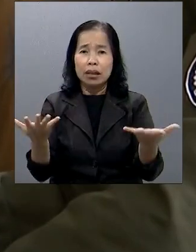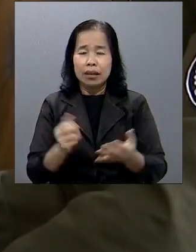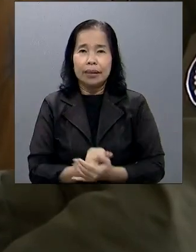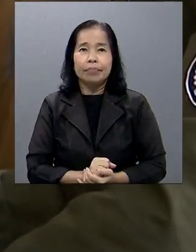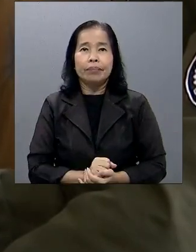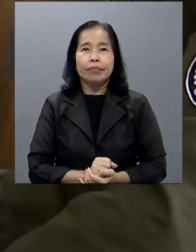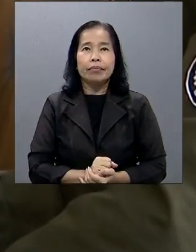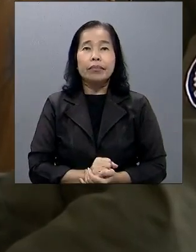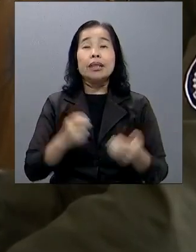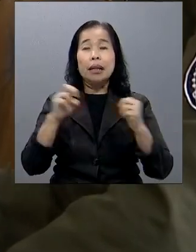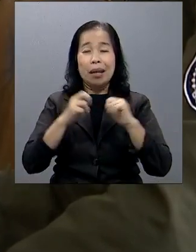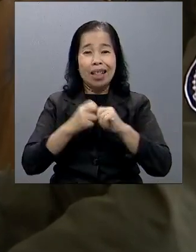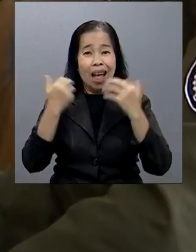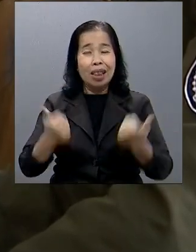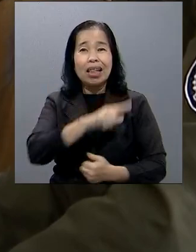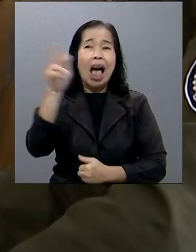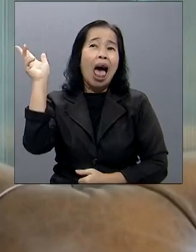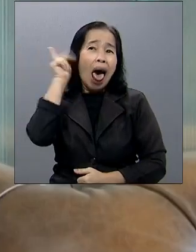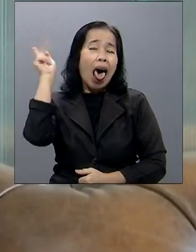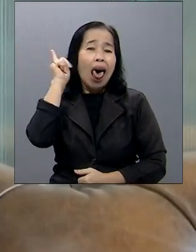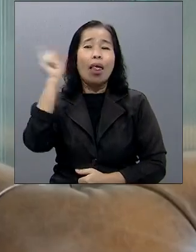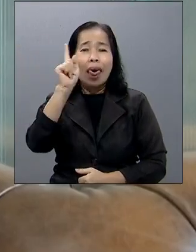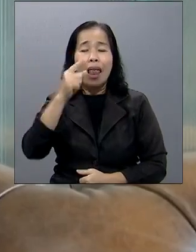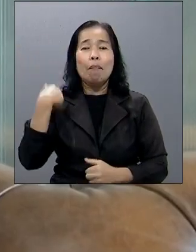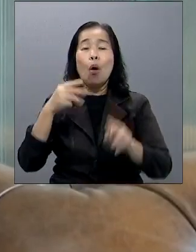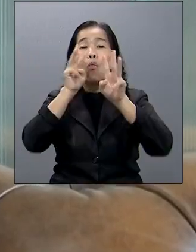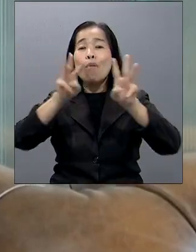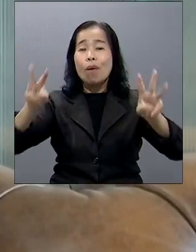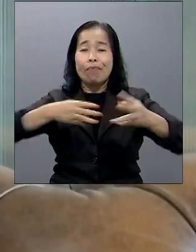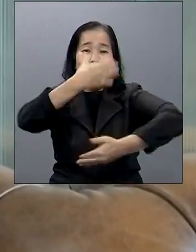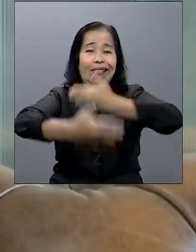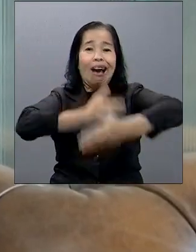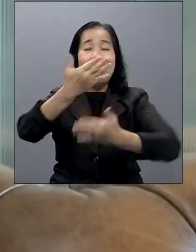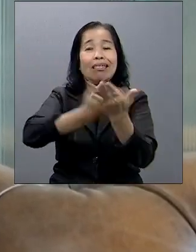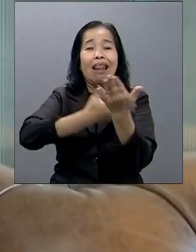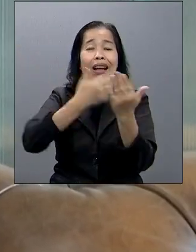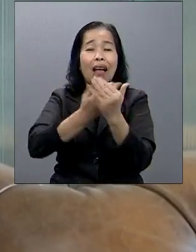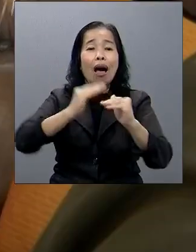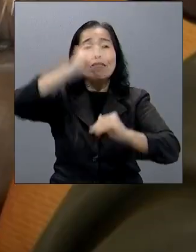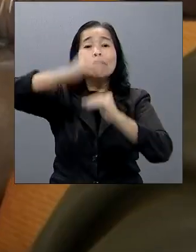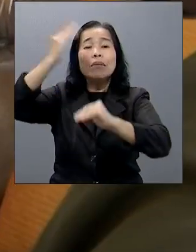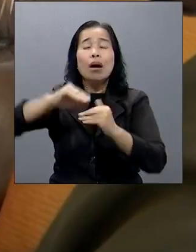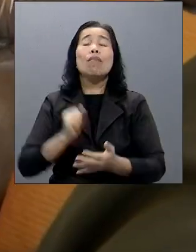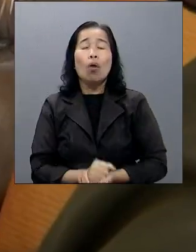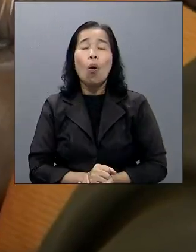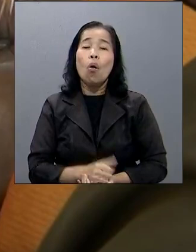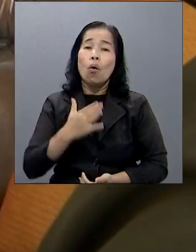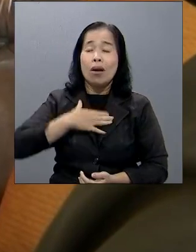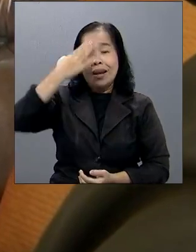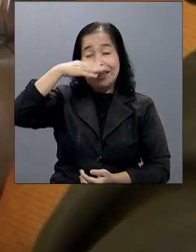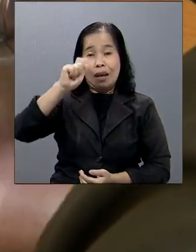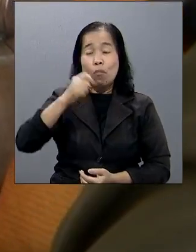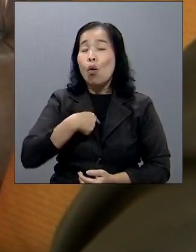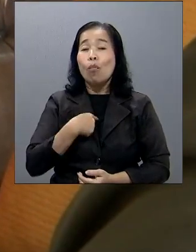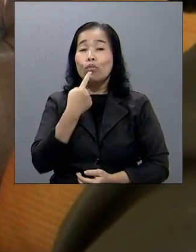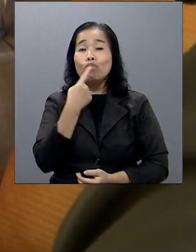ส่วนปัญหาที่เป็นข่าวนะคะกับหลายแพลตฟอร์มเนี่ยที่จำหน่ายสลากเกินราคาเนี่ยด้านประธานสมาพันธ์คนพิการผู้ค้าสลากประเทศไทยนะ